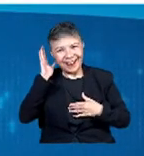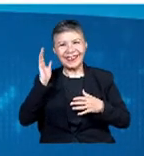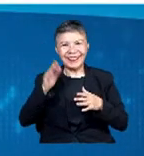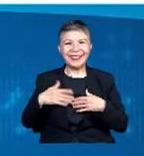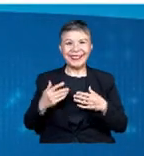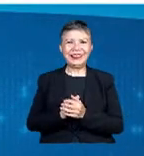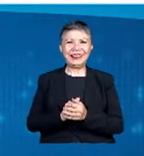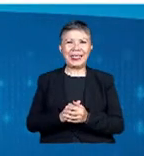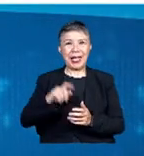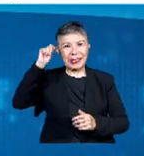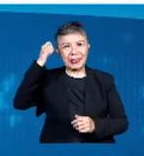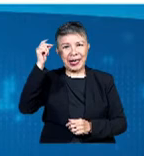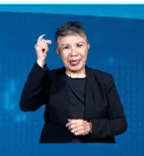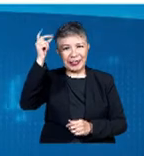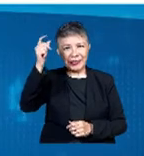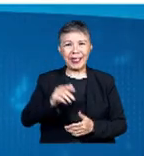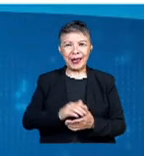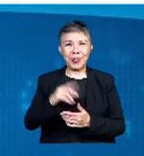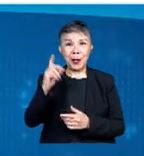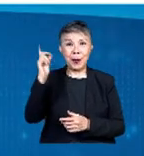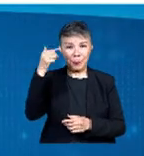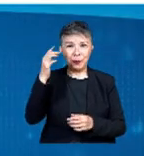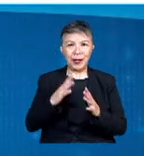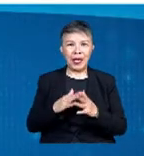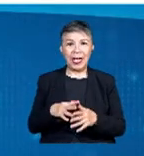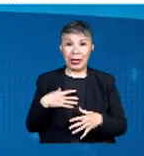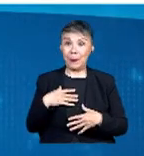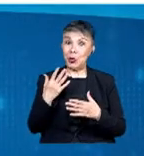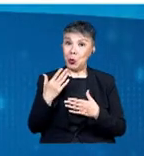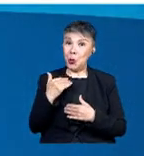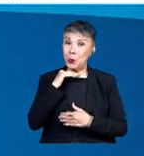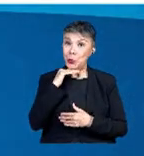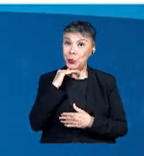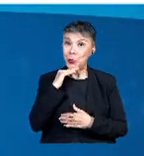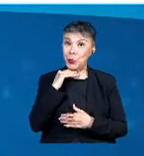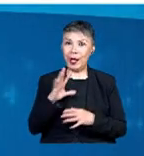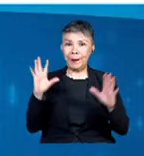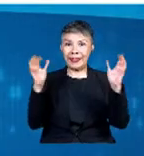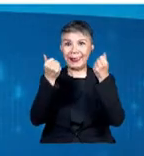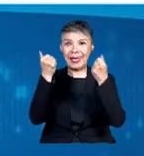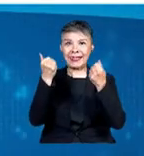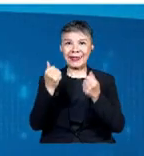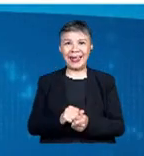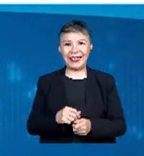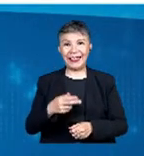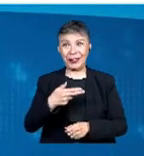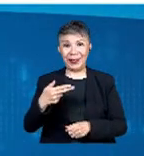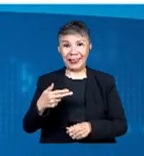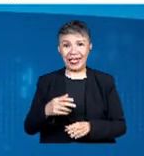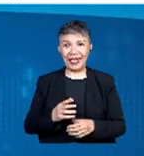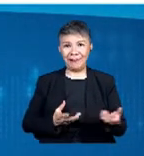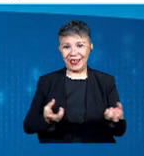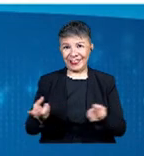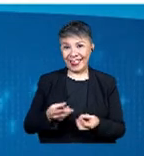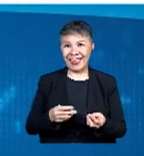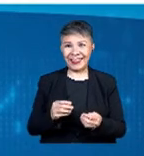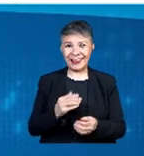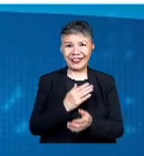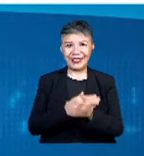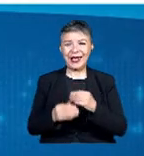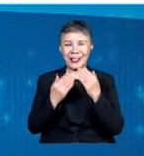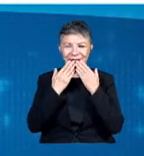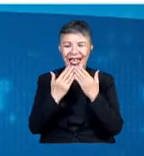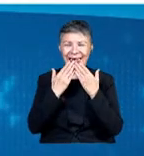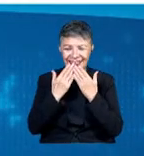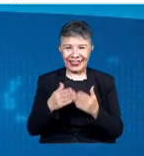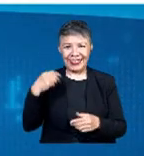ya. Mengingat rencana ini dan tentu menantikan bagaimana prestasi yang bisa diraih oleh Indonesia nanti dengan adanya fasilitas ini. Terima kasih